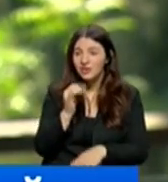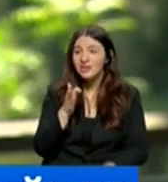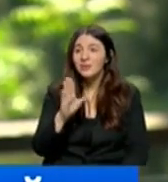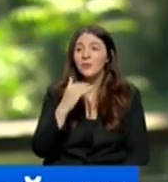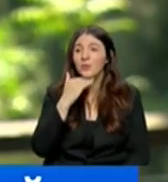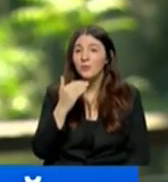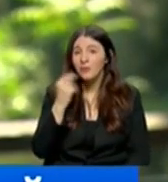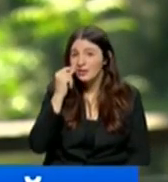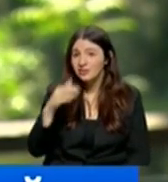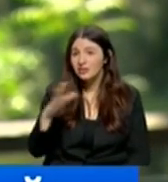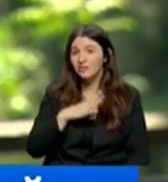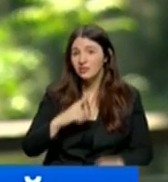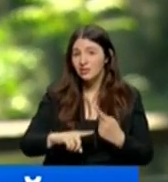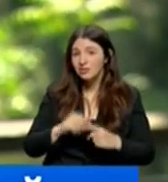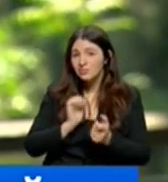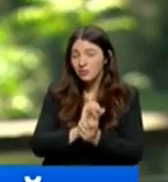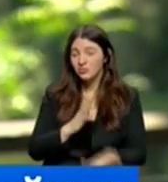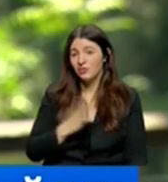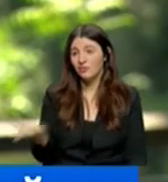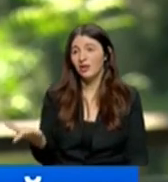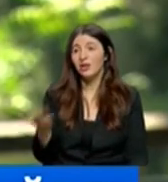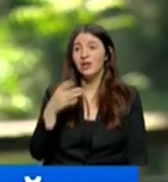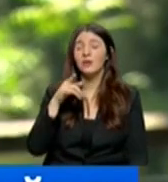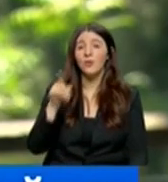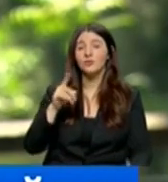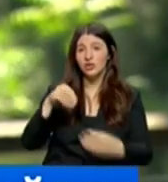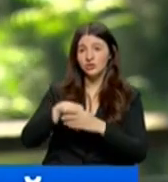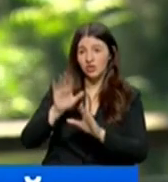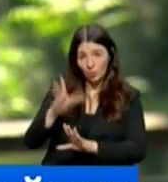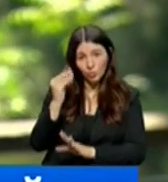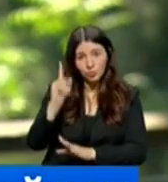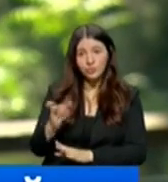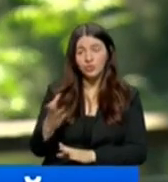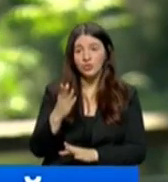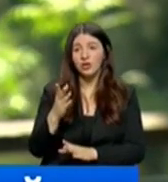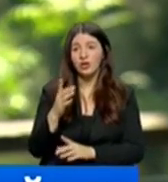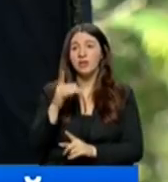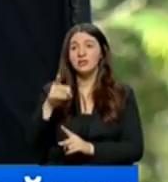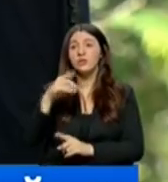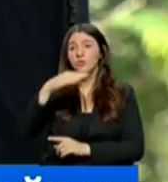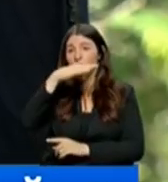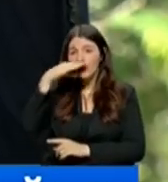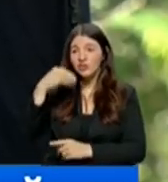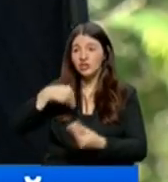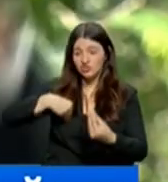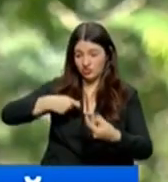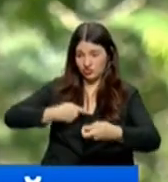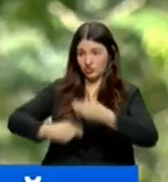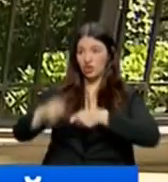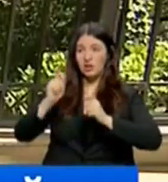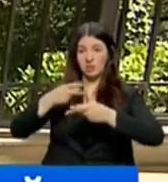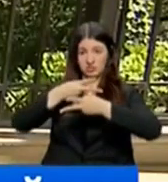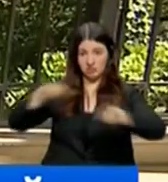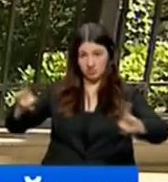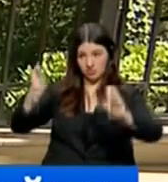gidemeyen kişiler var, siyasi mahkumlar var. Bunlar içeride kalır mı arkadaş? Sembol var ya efendim. Sen uyuşturucu ticaretini yapanı